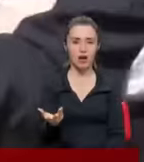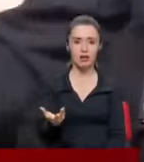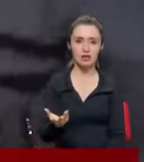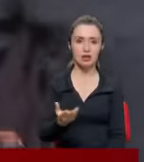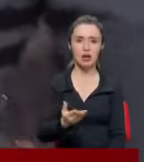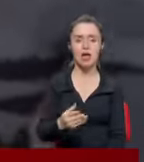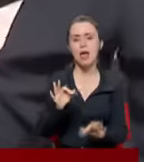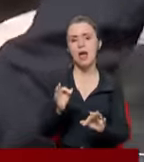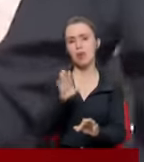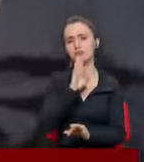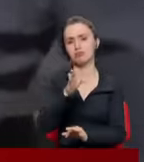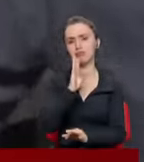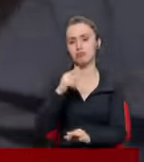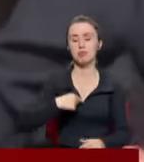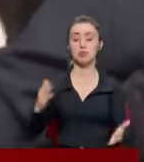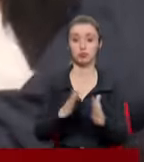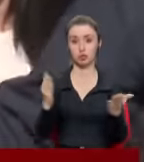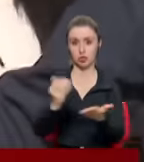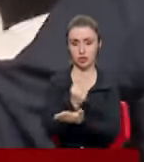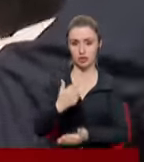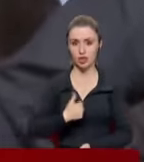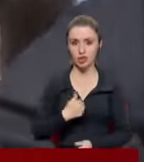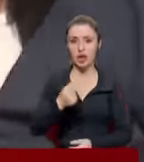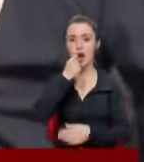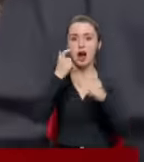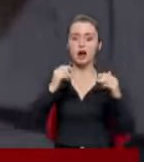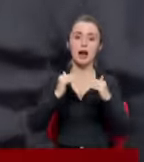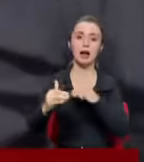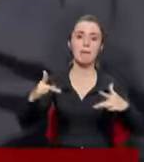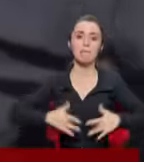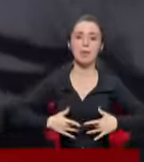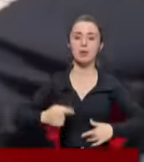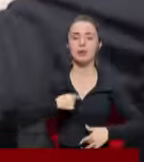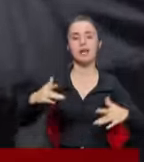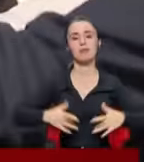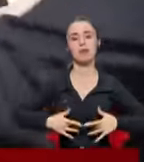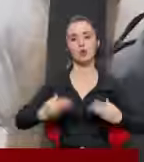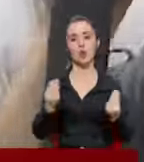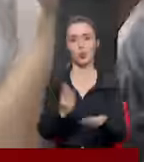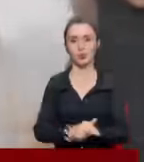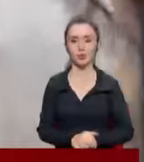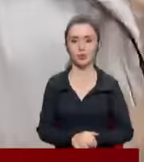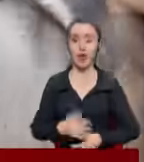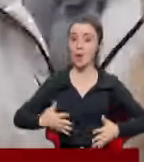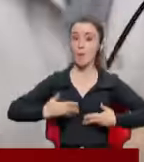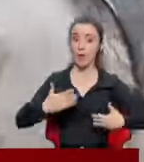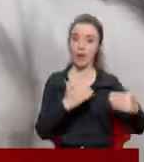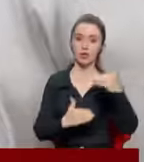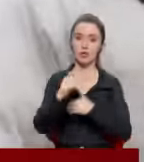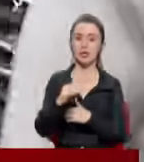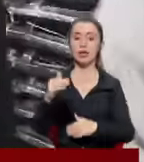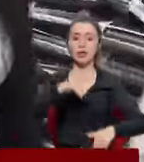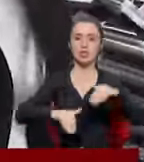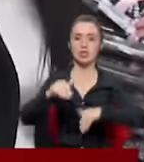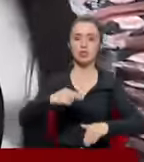her yerde söylüyorum açık parkta kazanacağız Ankara halkının memnuniyeti bizi de memnun ediyor açıkçası moralimiz yerinde 31